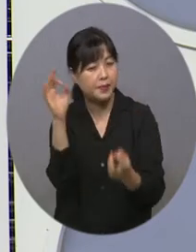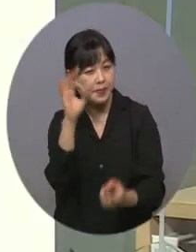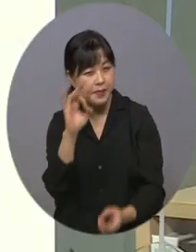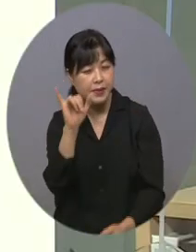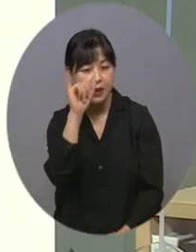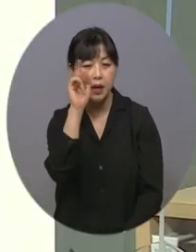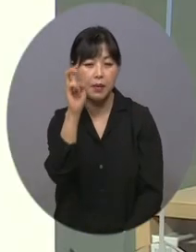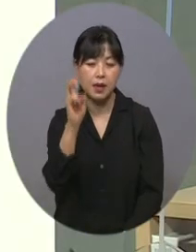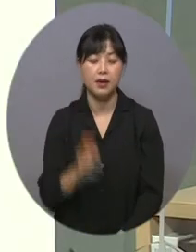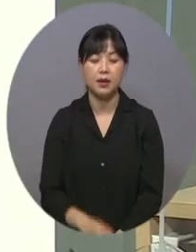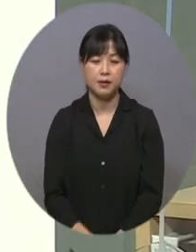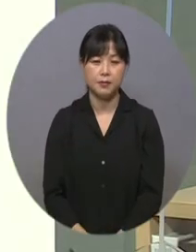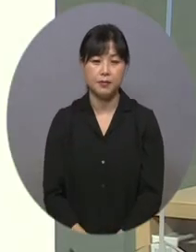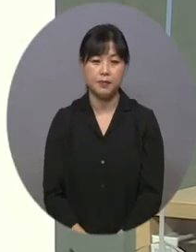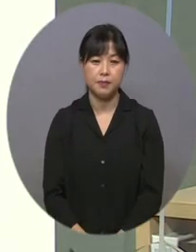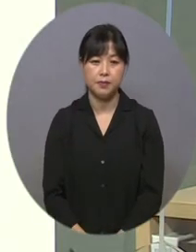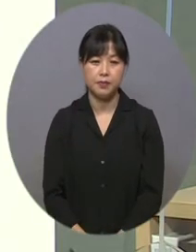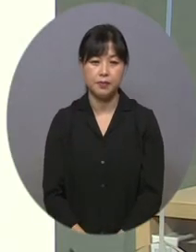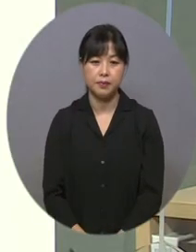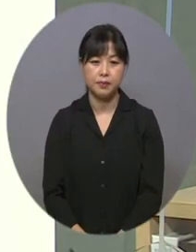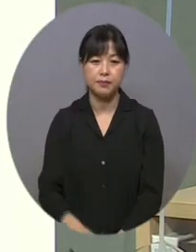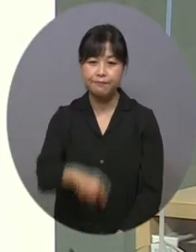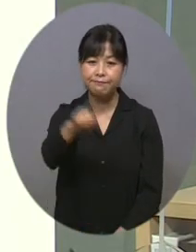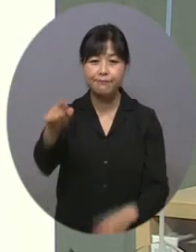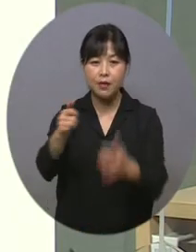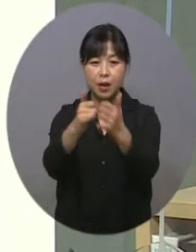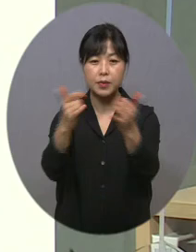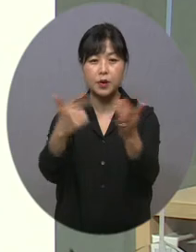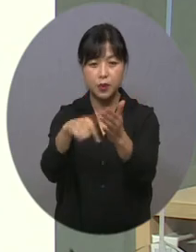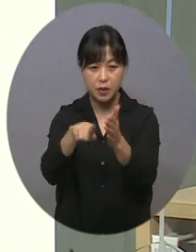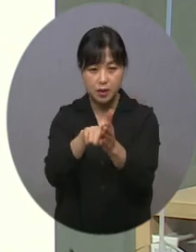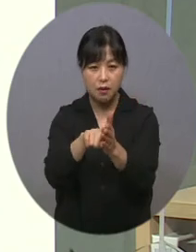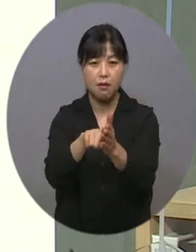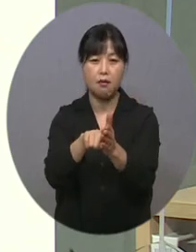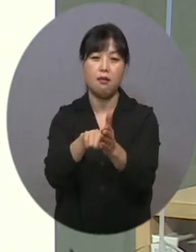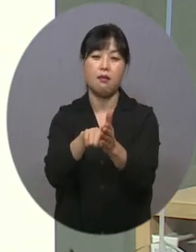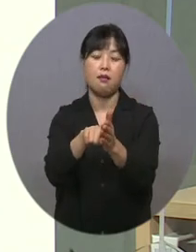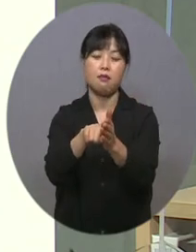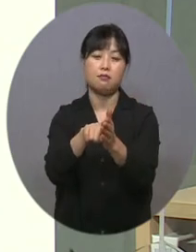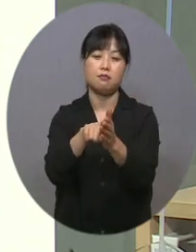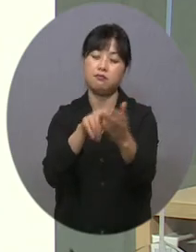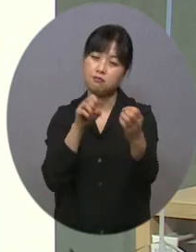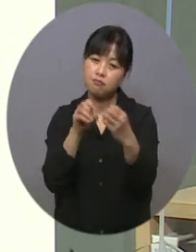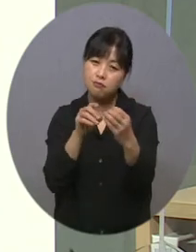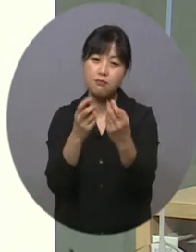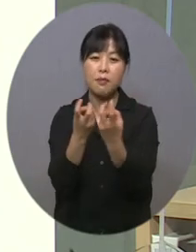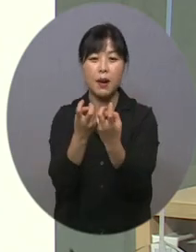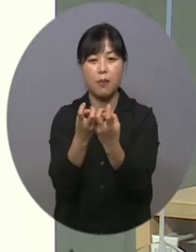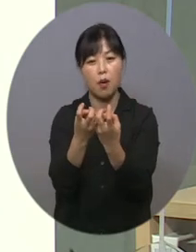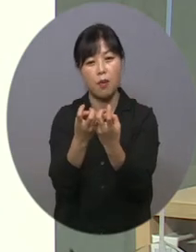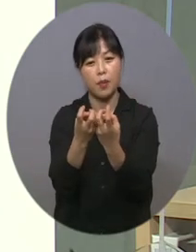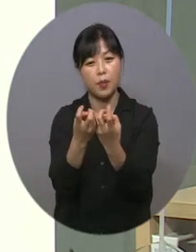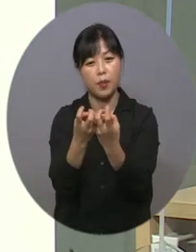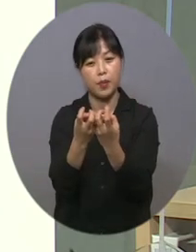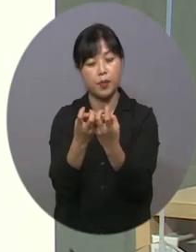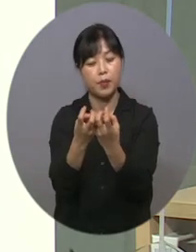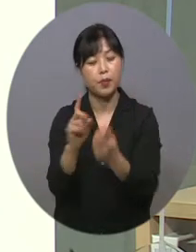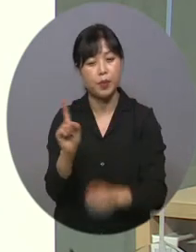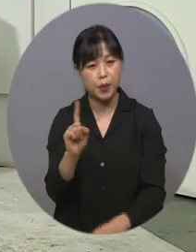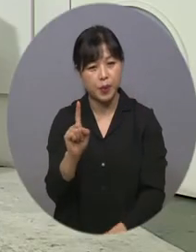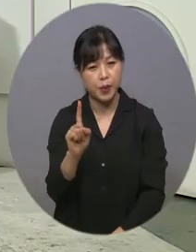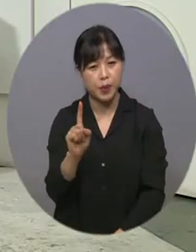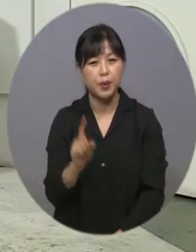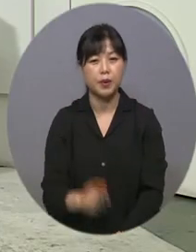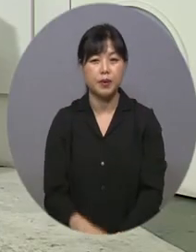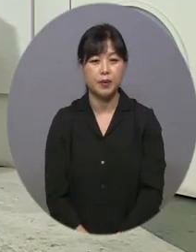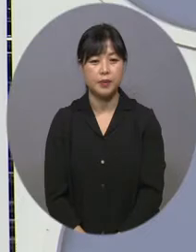강구하고 있을 텐데 예, 예. 그분들을 위해서 예. 어떤 소통의 장을 어떤 방법으로